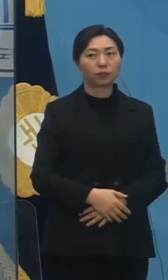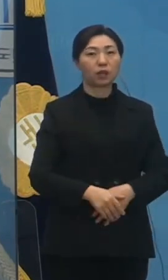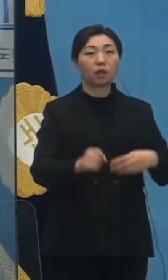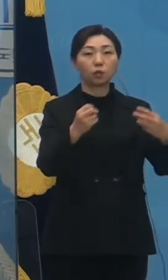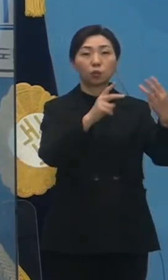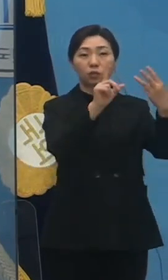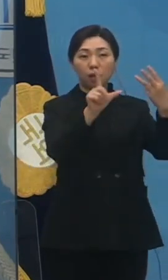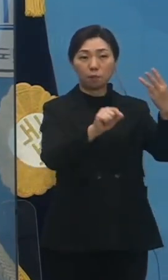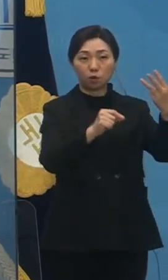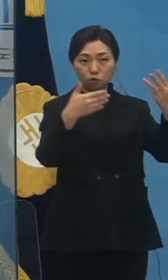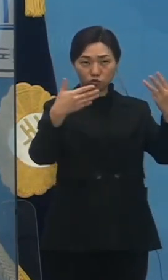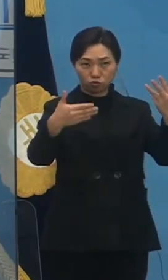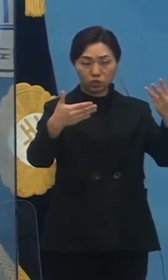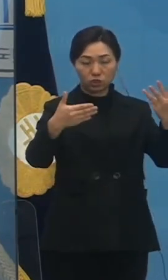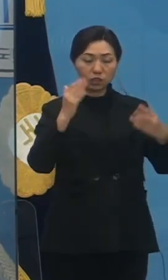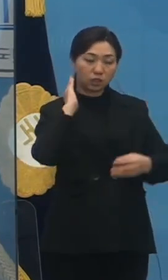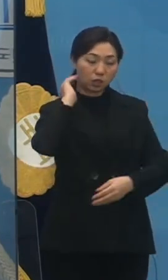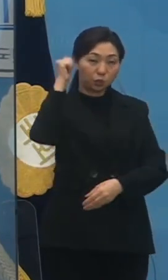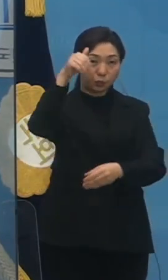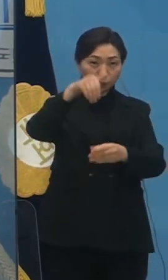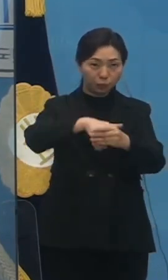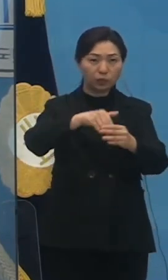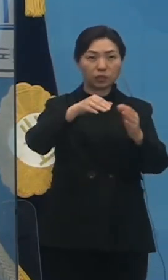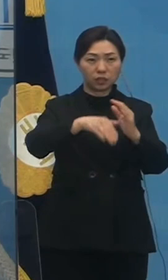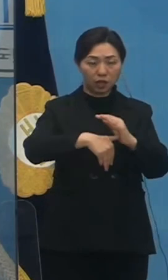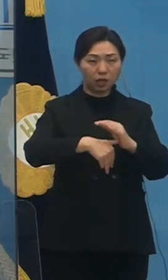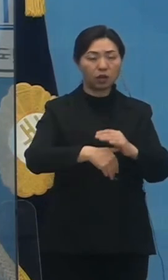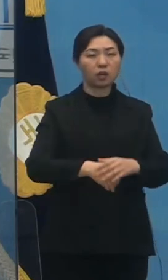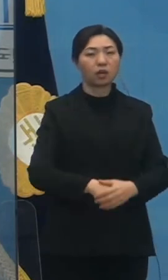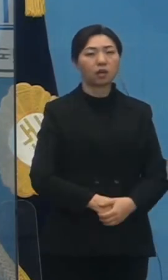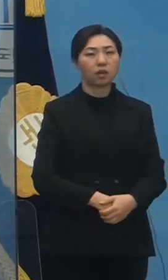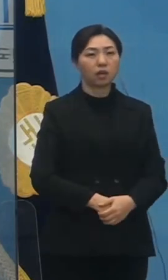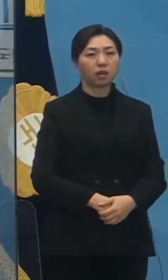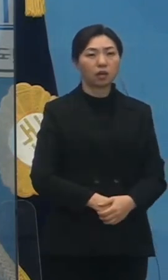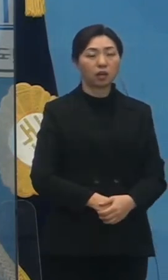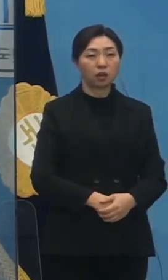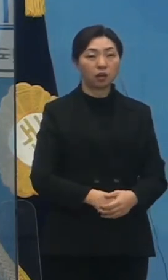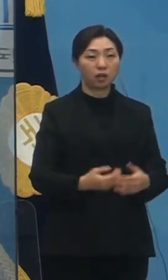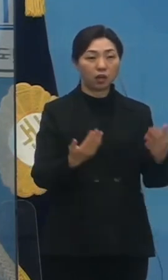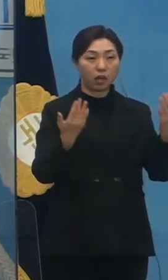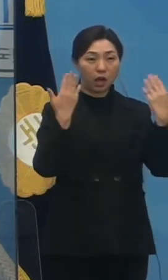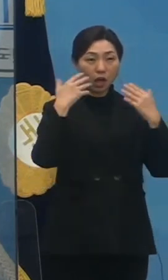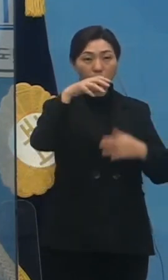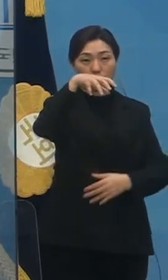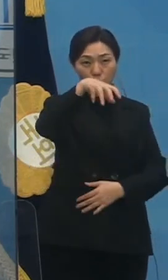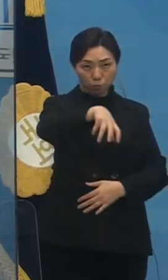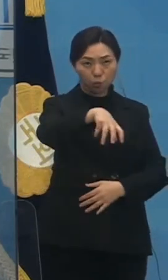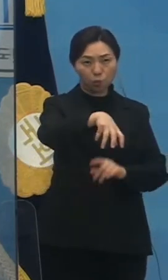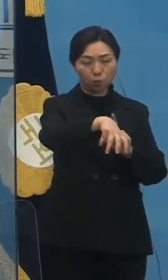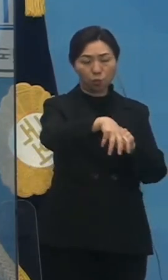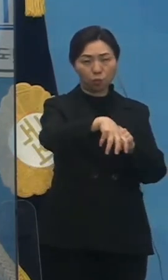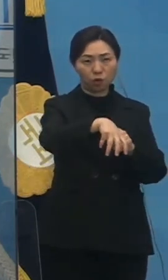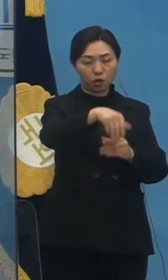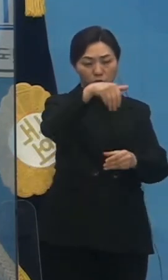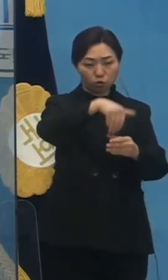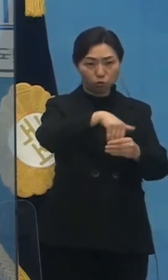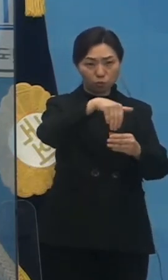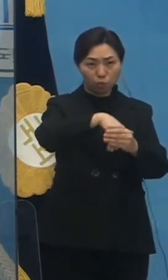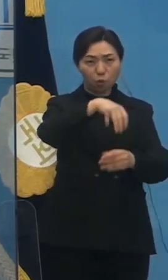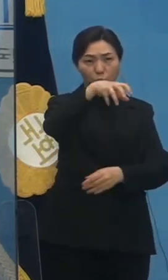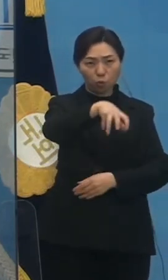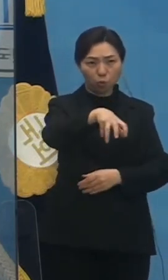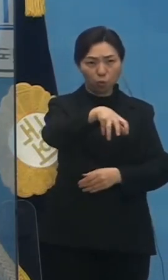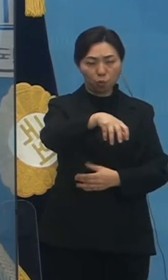9일 대선달에는 학교가 투표 장소로 활용되어 그 전후에 많은 이들이